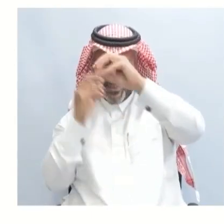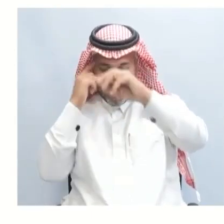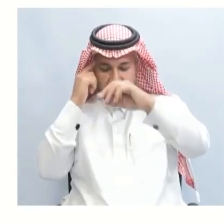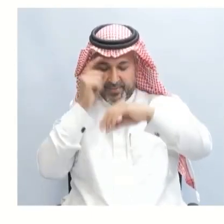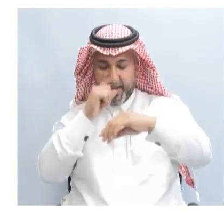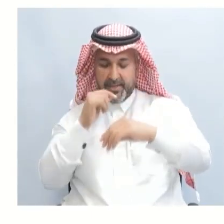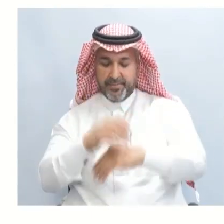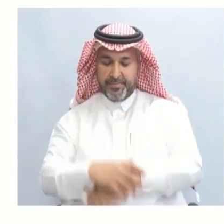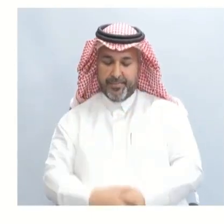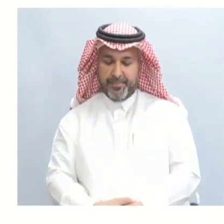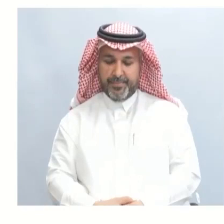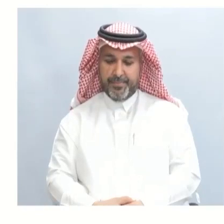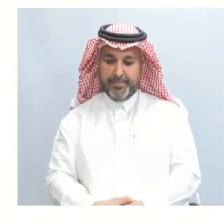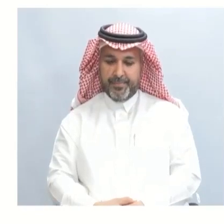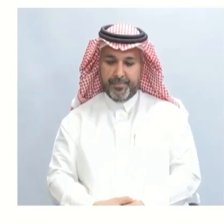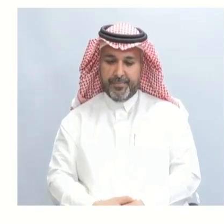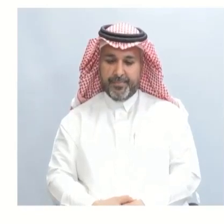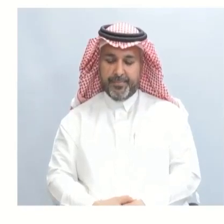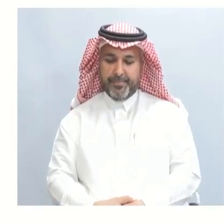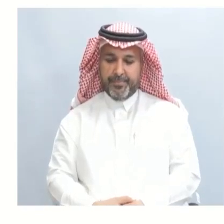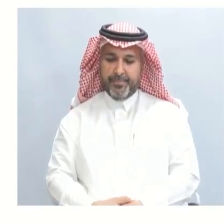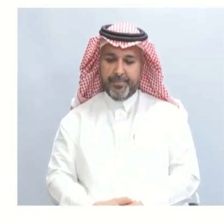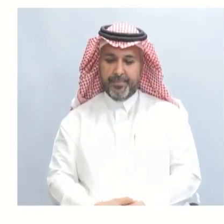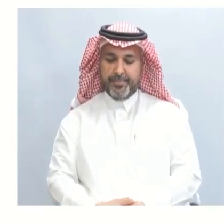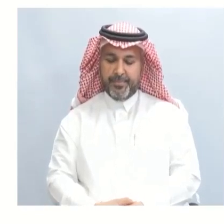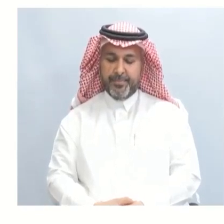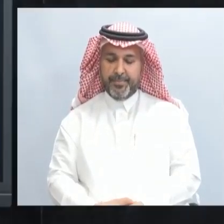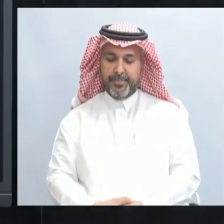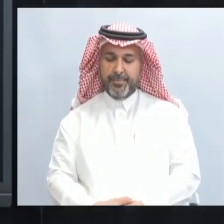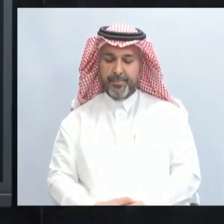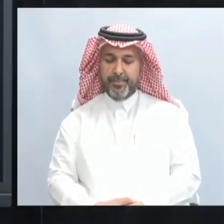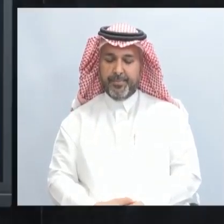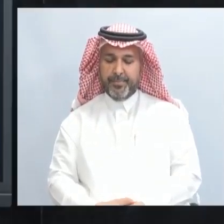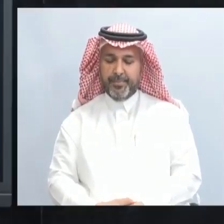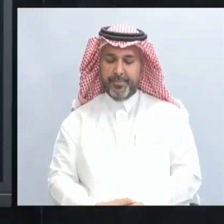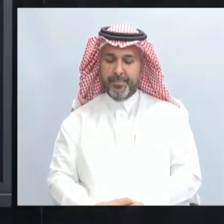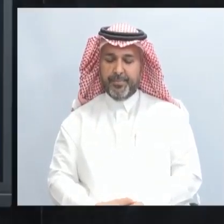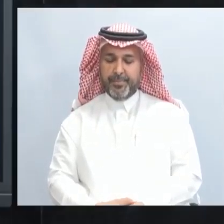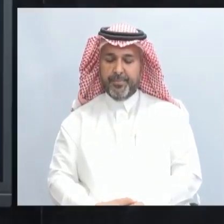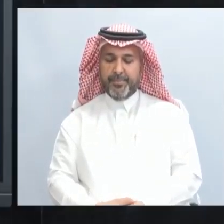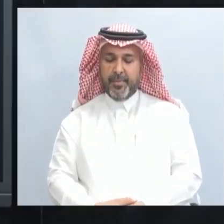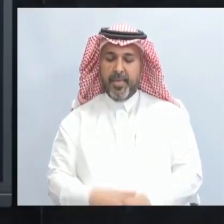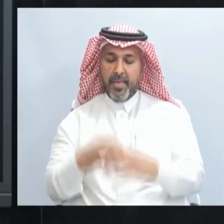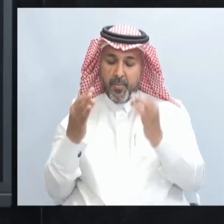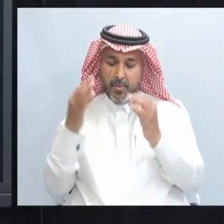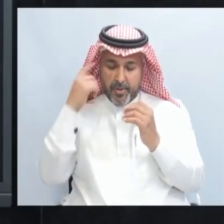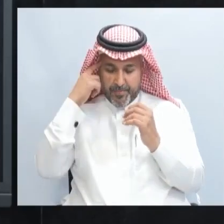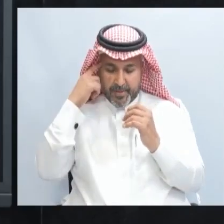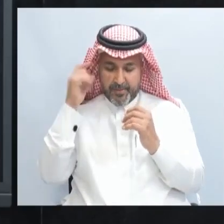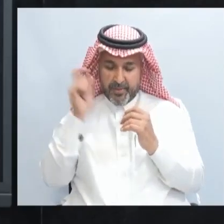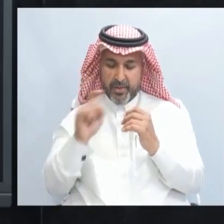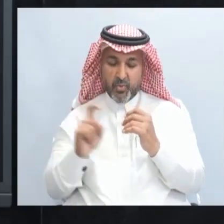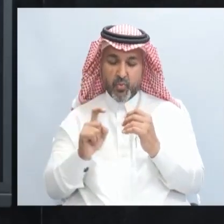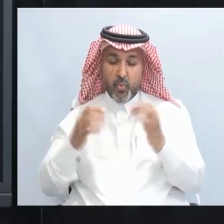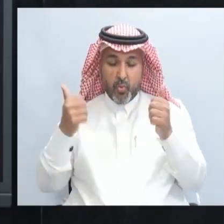اصبحت موجوده في البسط لانه اصلا كانت موجوده في المقام فهذه دائما ما تاتي في الاختبار على فراغات صح وخطا